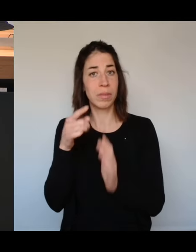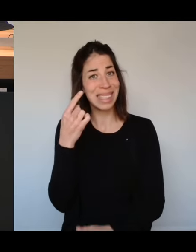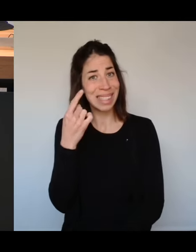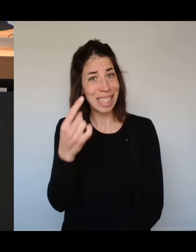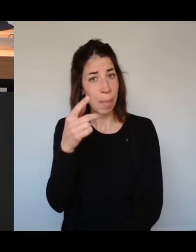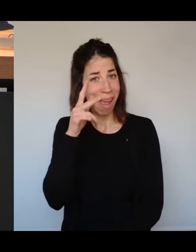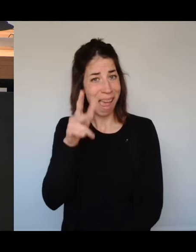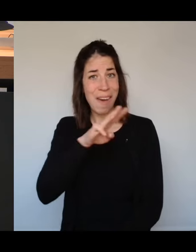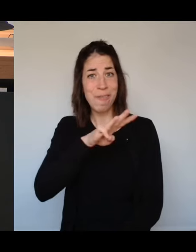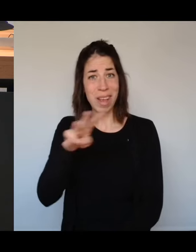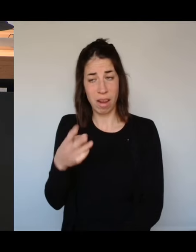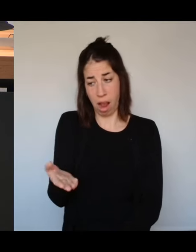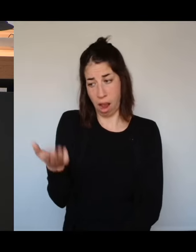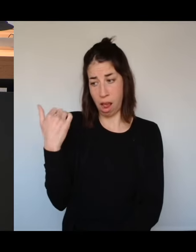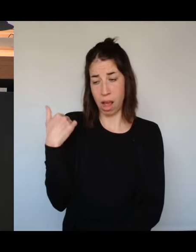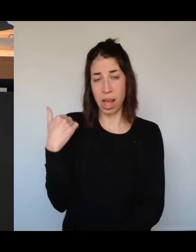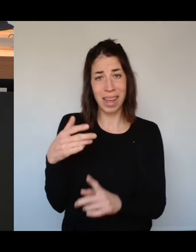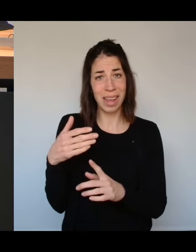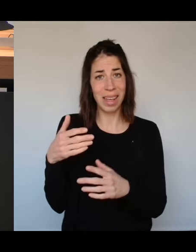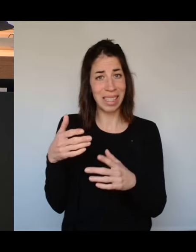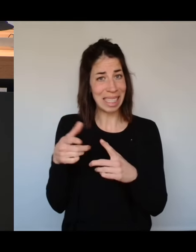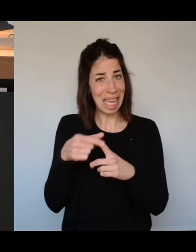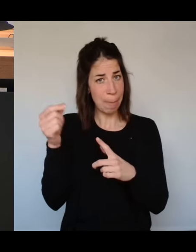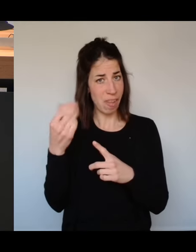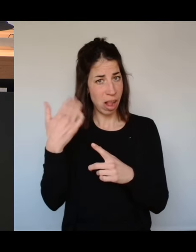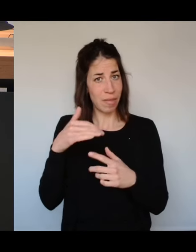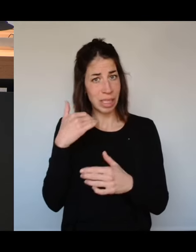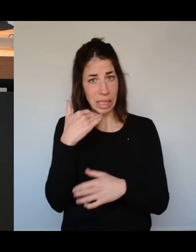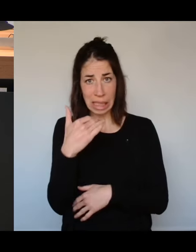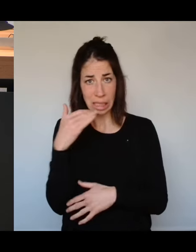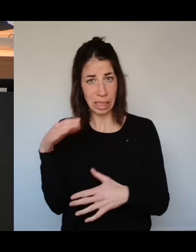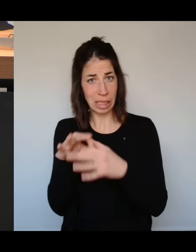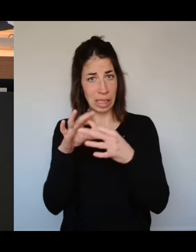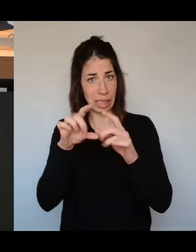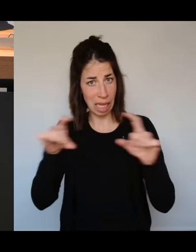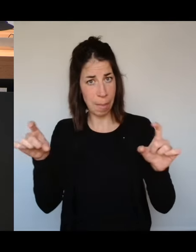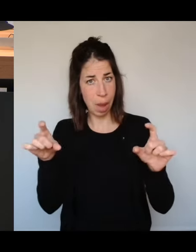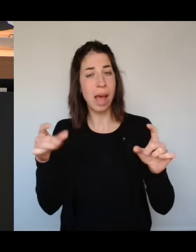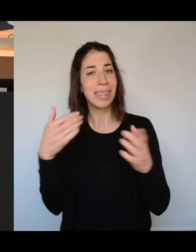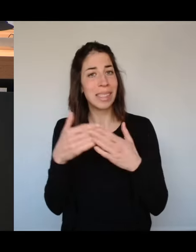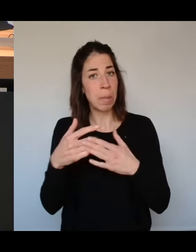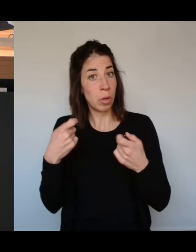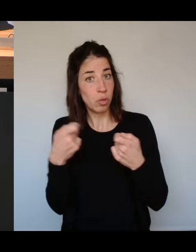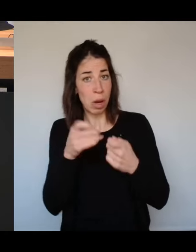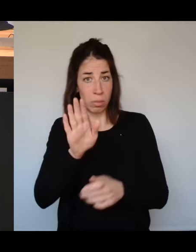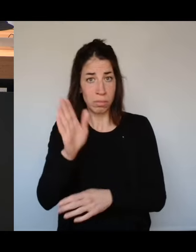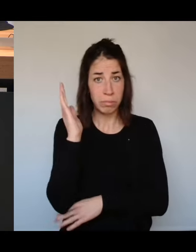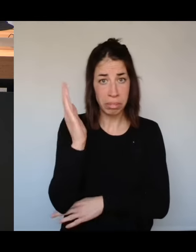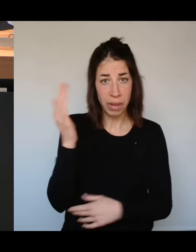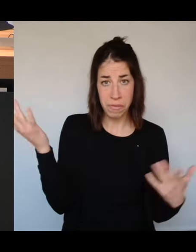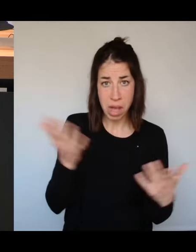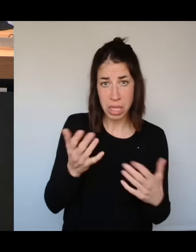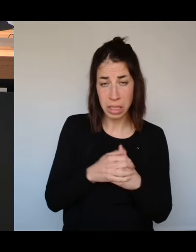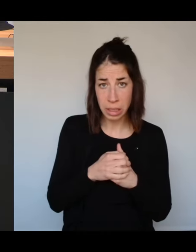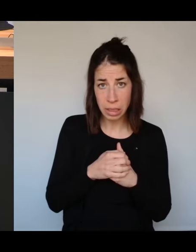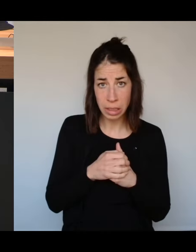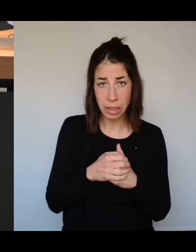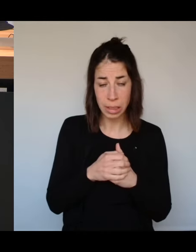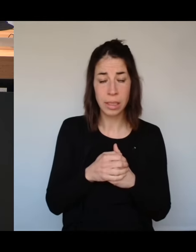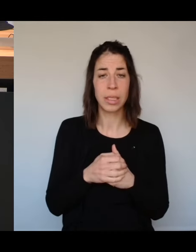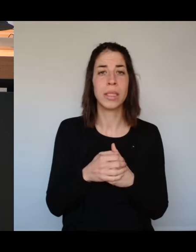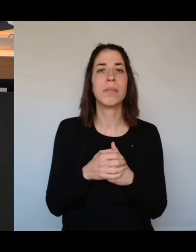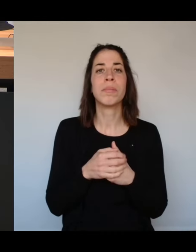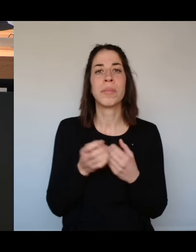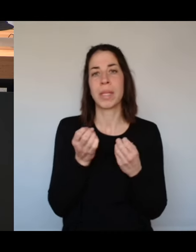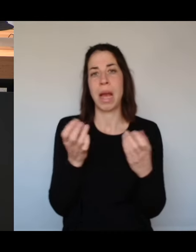hier ankündigen. Denn klar ist doch auch, Nicht ein Park ist das Problem,